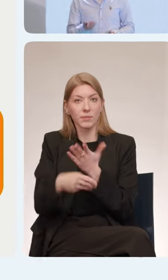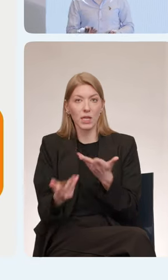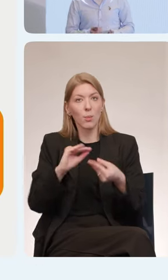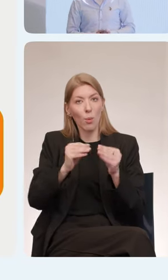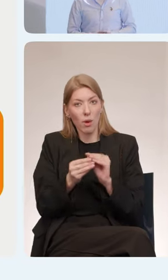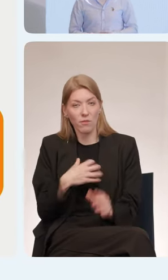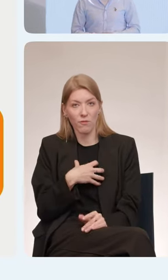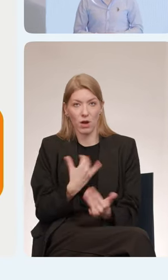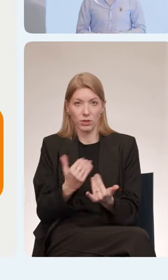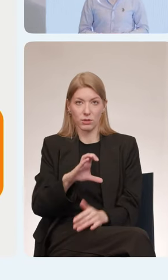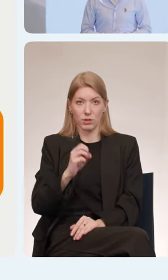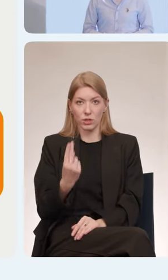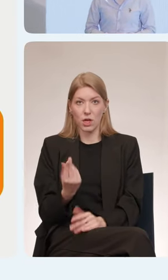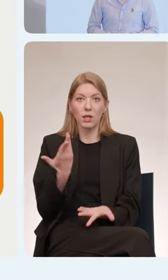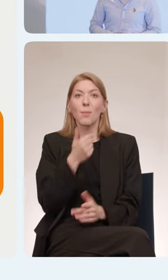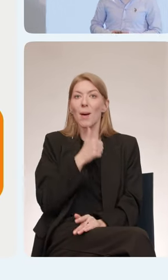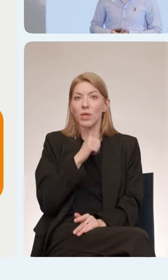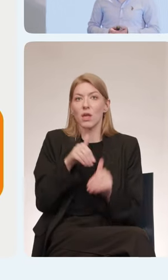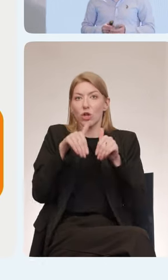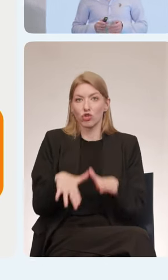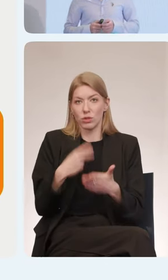и попытки решения каких-то проблем.